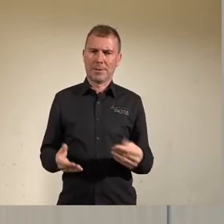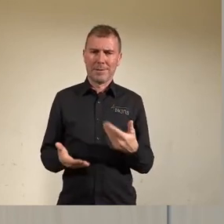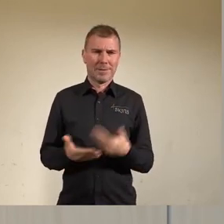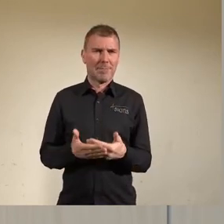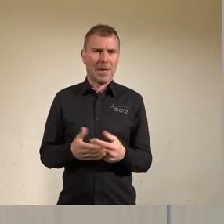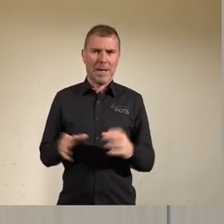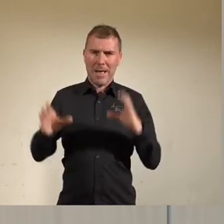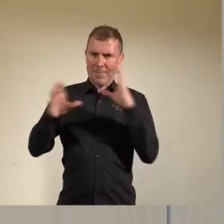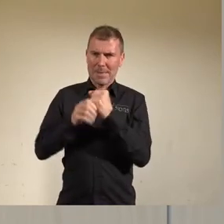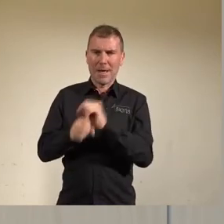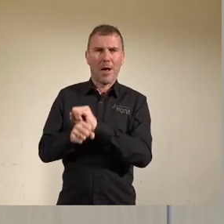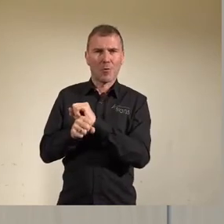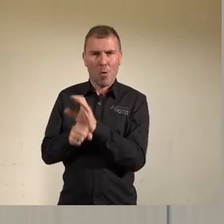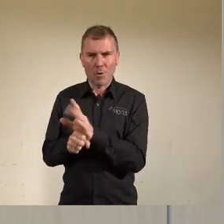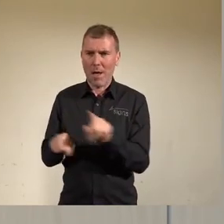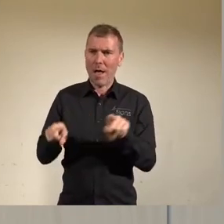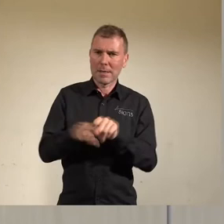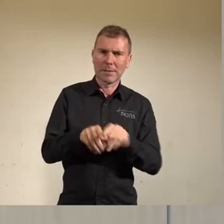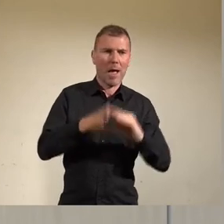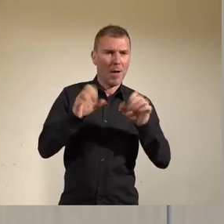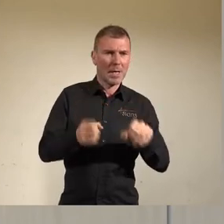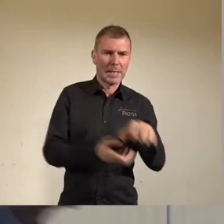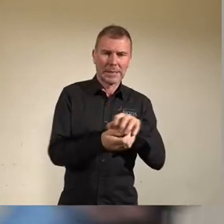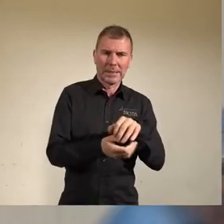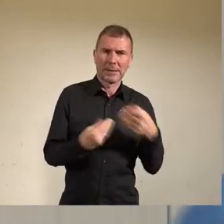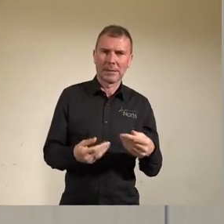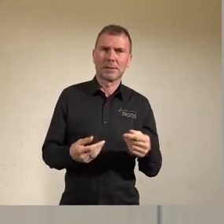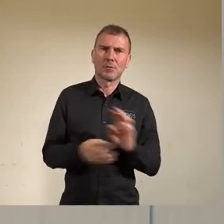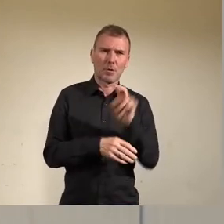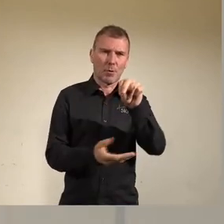Ende auch eine Haushaltskrise ist, kommen. Und ich danke für die Aufmerksamkeit.